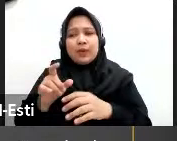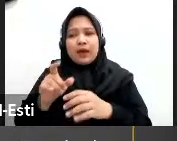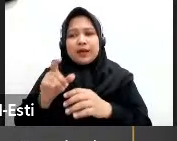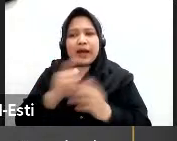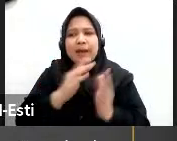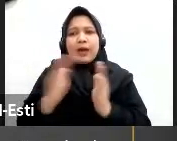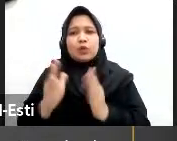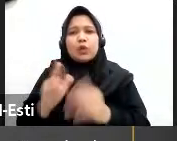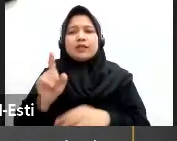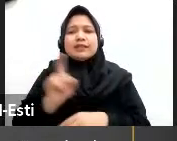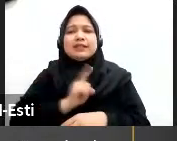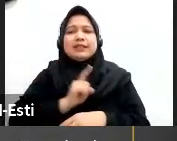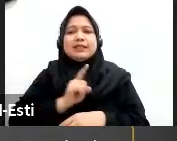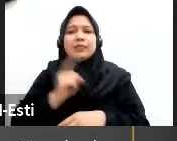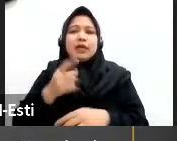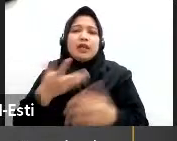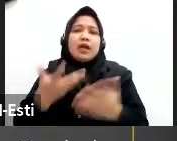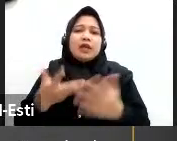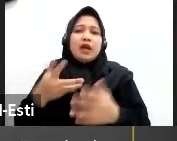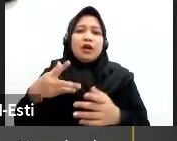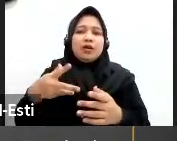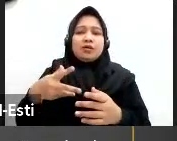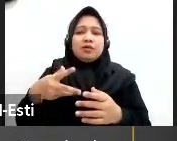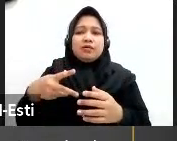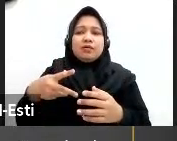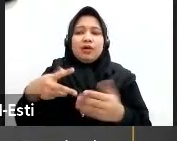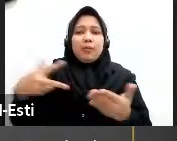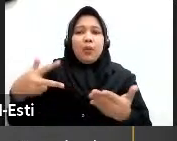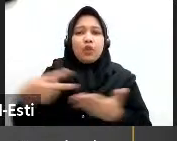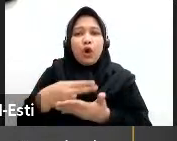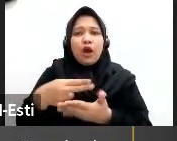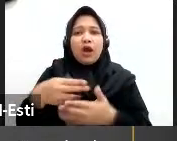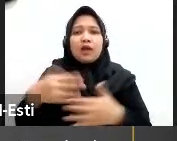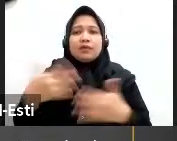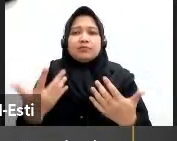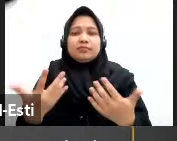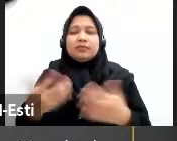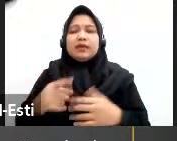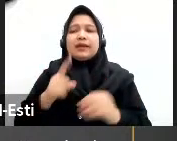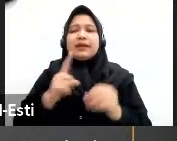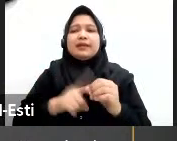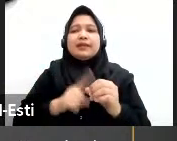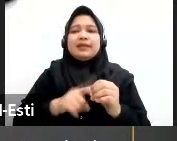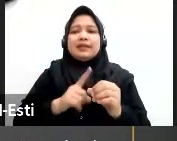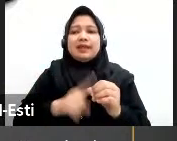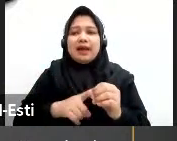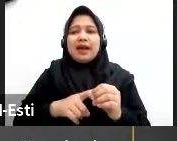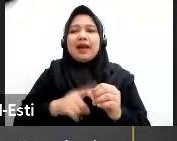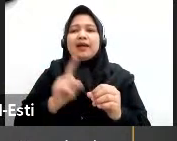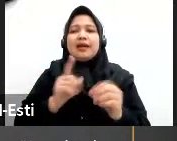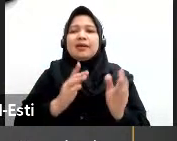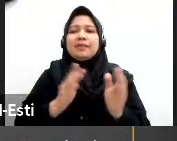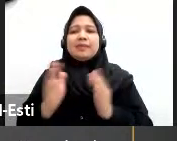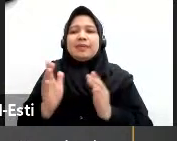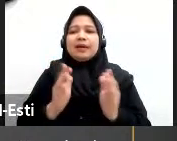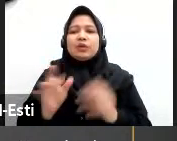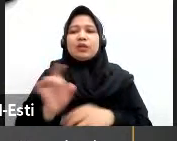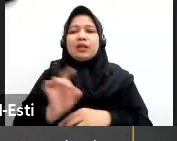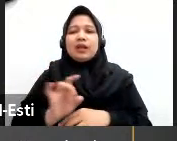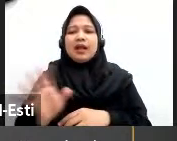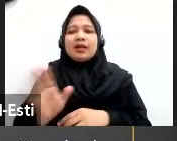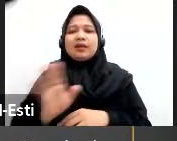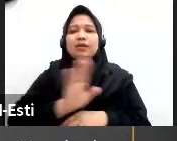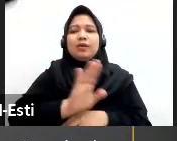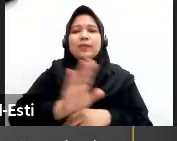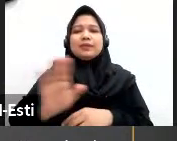yang sama Vi segala macam jadi apa namanya intinya adalah dan ada-ada Nazar rangeman gitu ya terhadap masing-masing